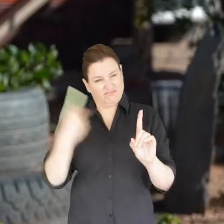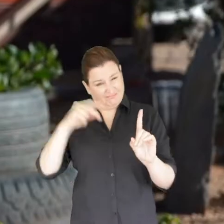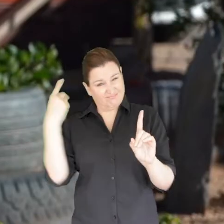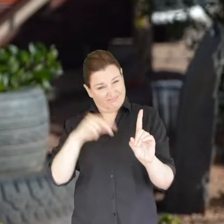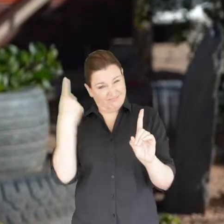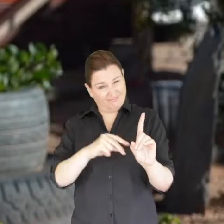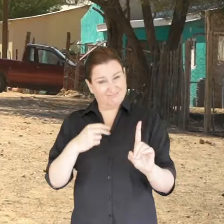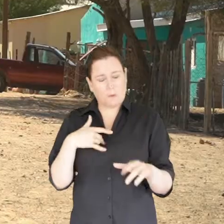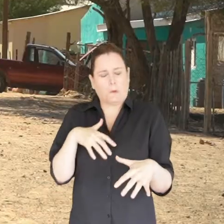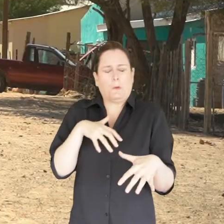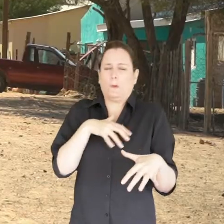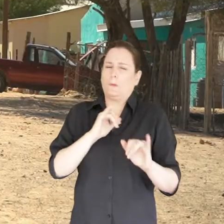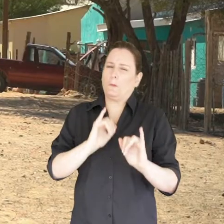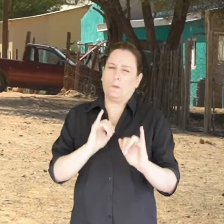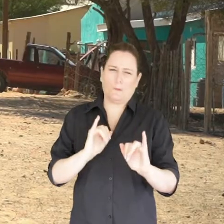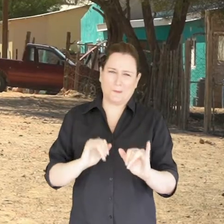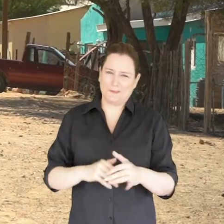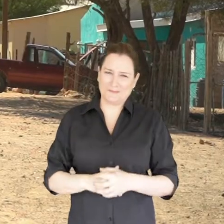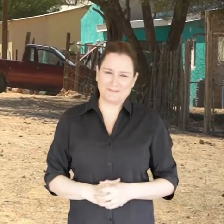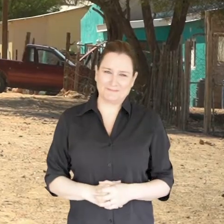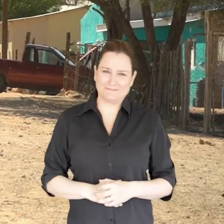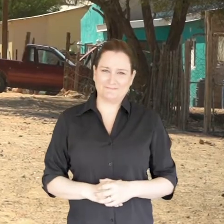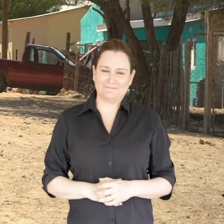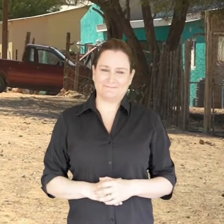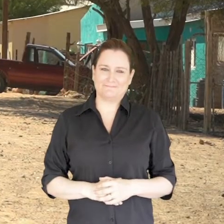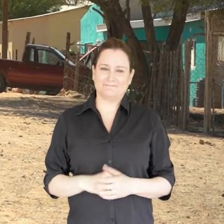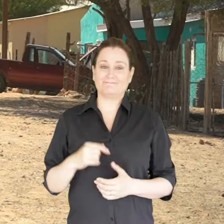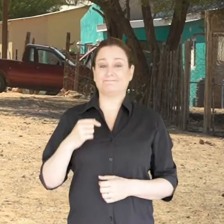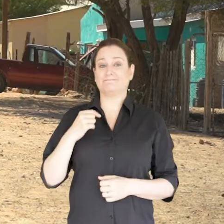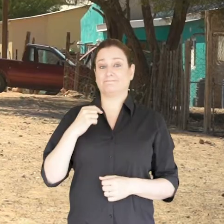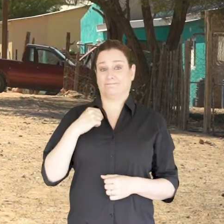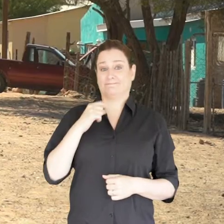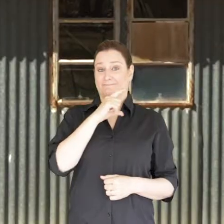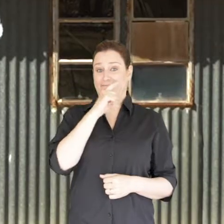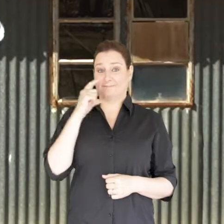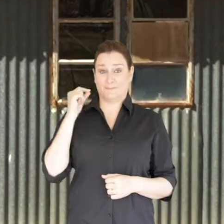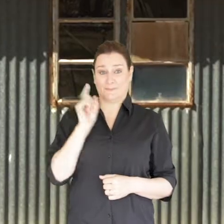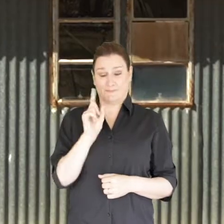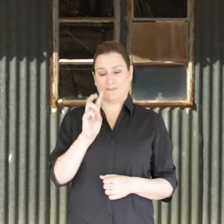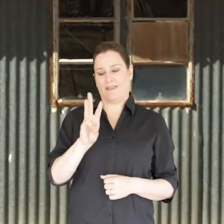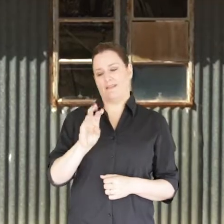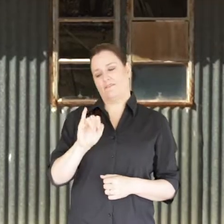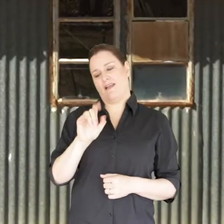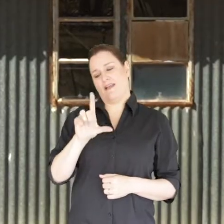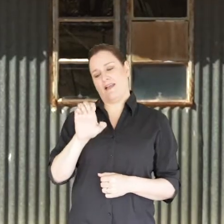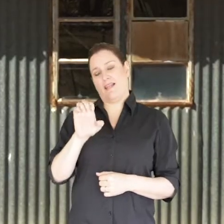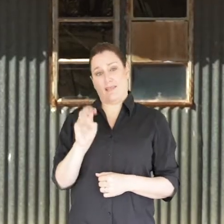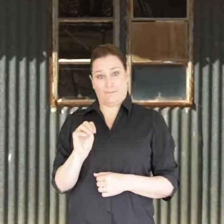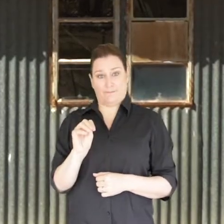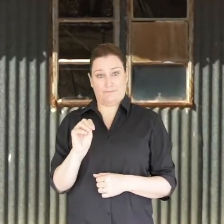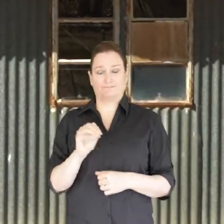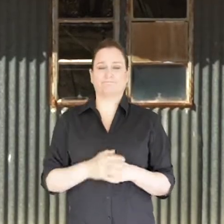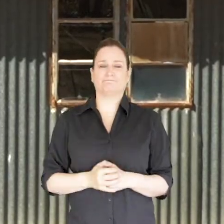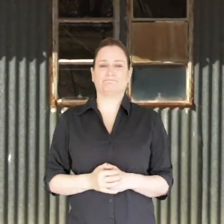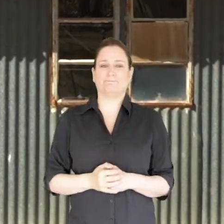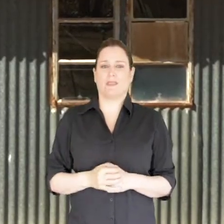met die beestriem en geslaat. Ek is volgens mijn ma die naam van mij geeft